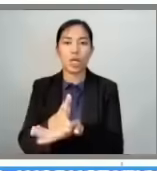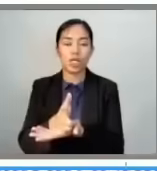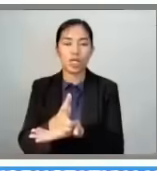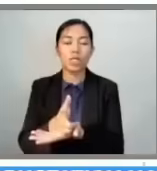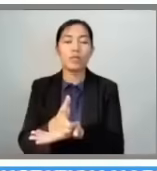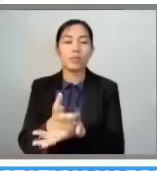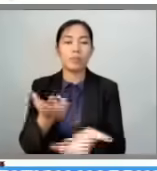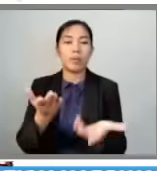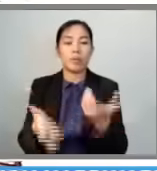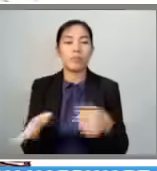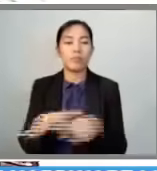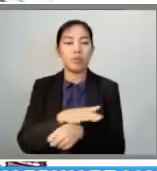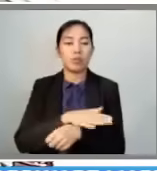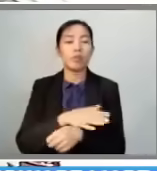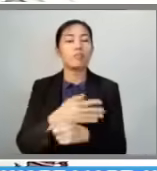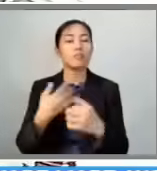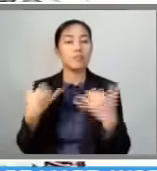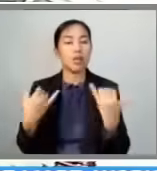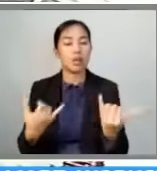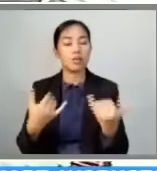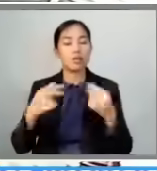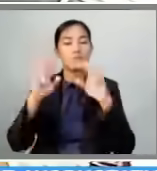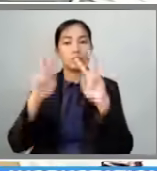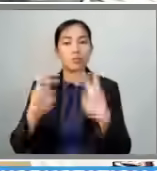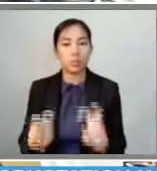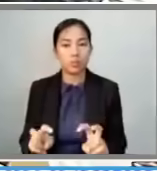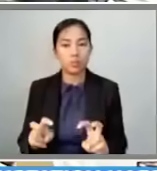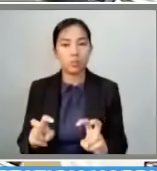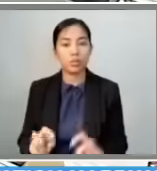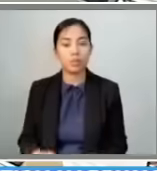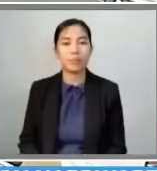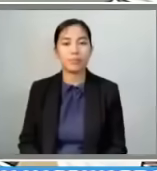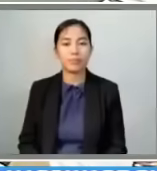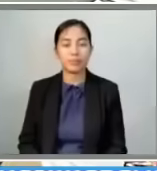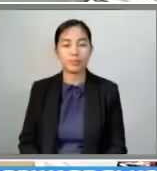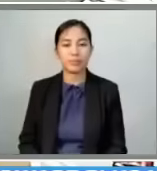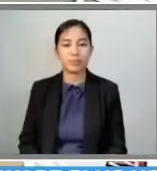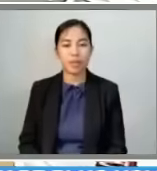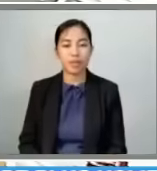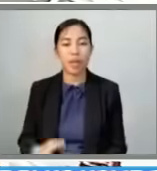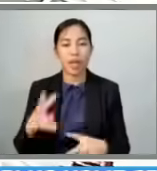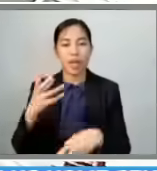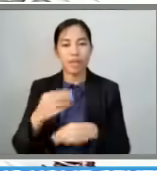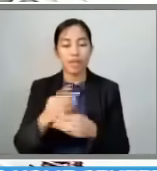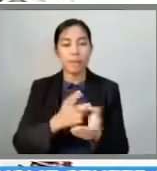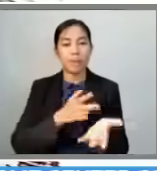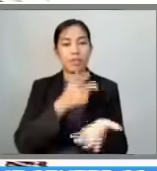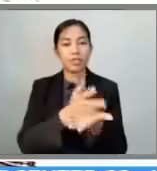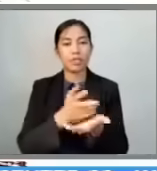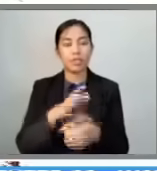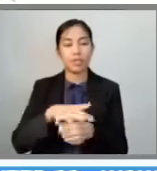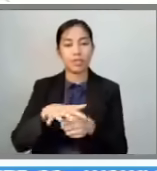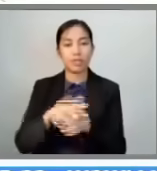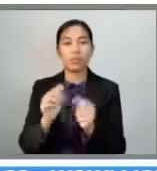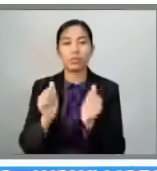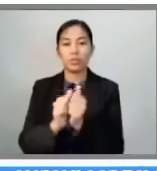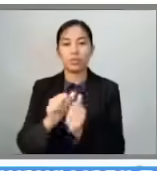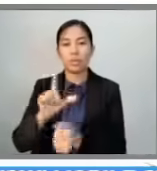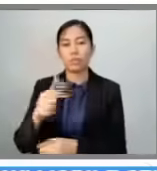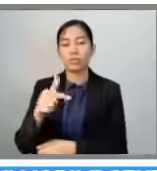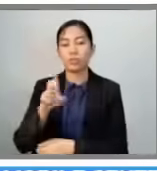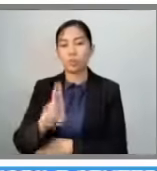ng, nag-identify na rin po kami ng additional parking areas together with LGUs ng Bocaue at Santa